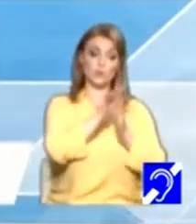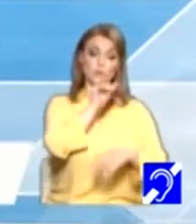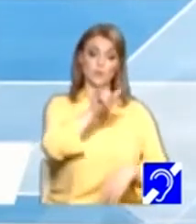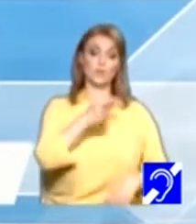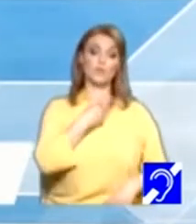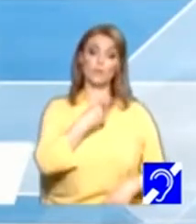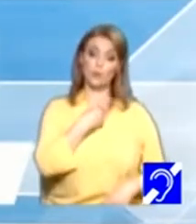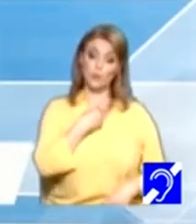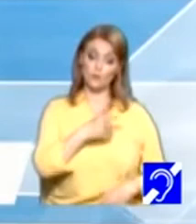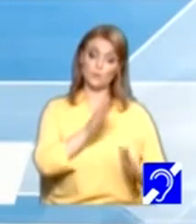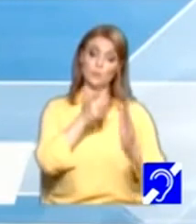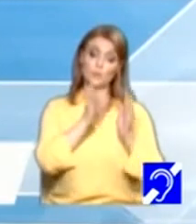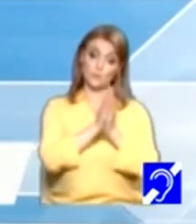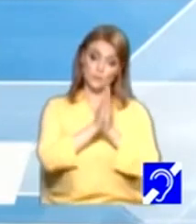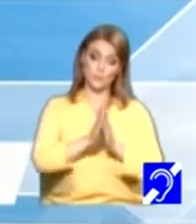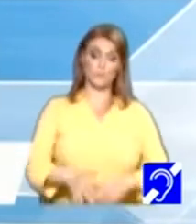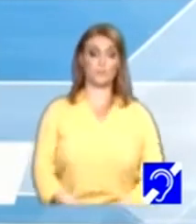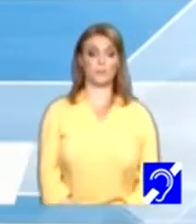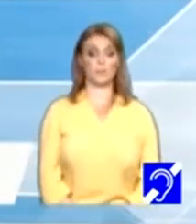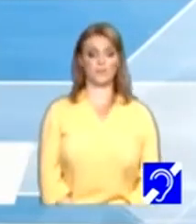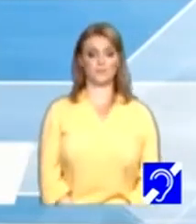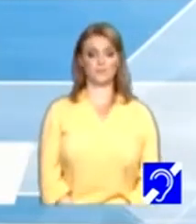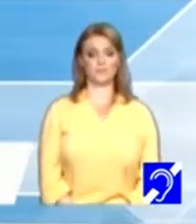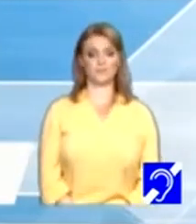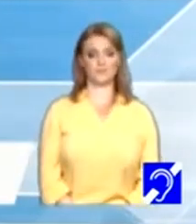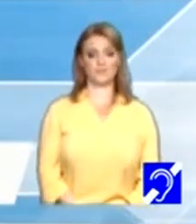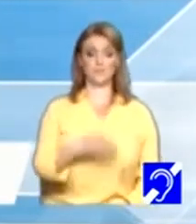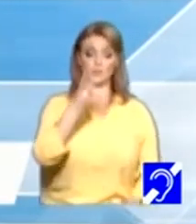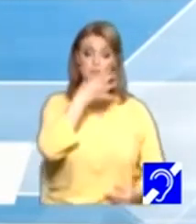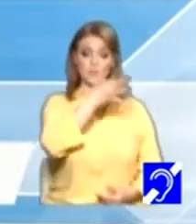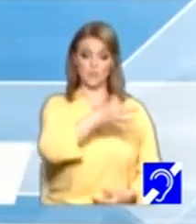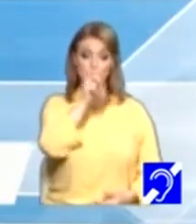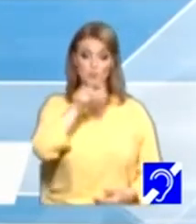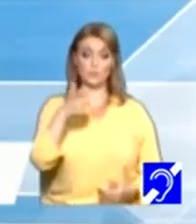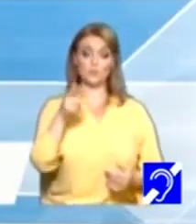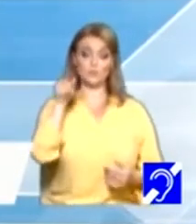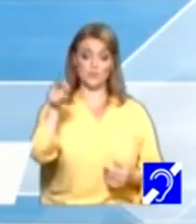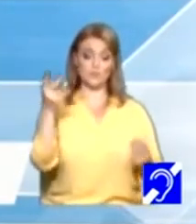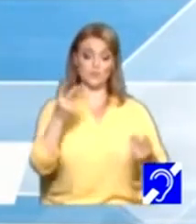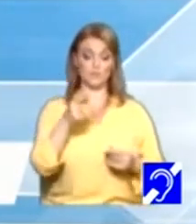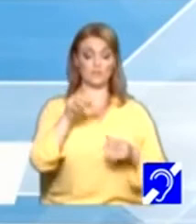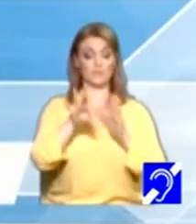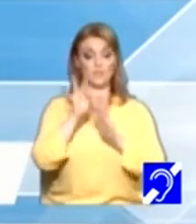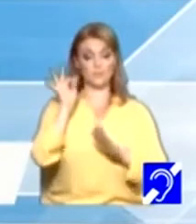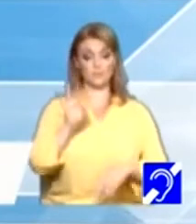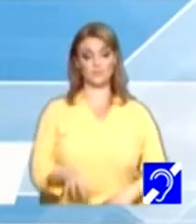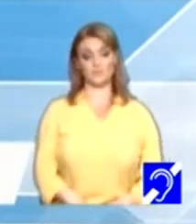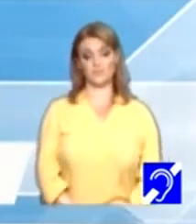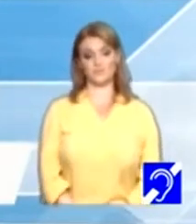puteți privi direct în cameră și să le spuneți de ce să vă voteze. Domnule Țurcanu, vă